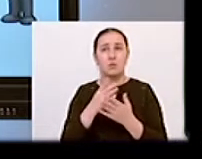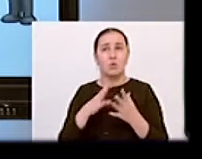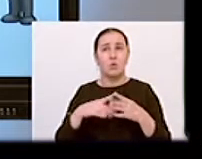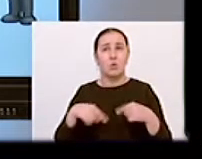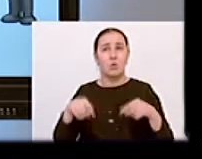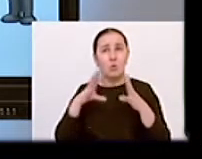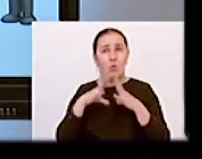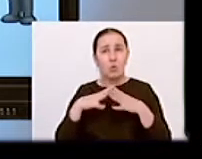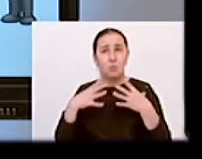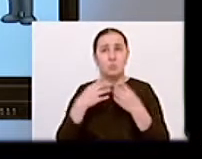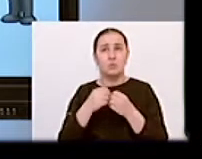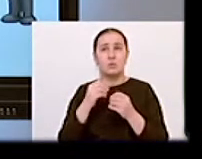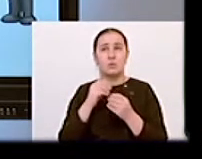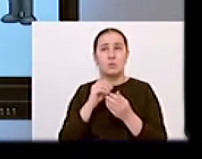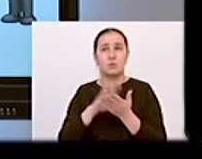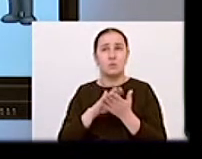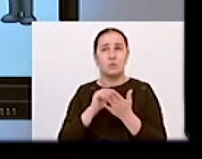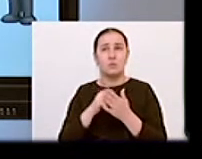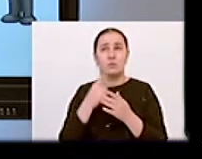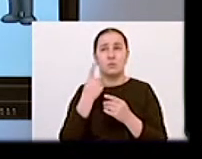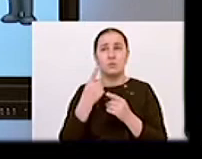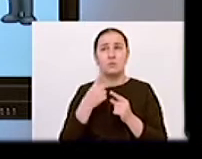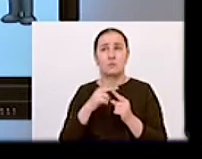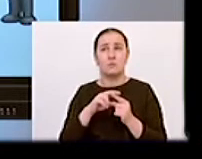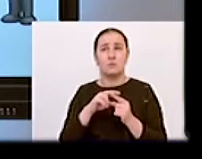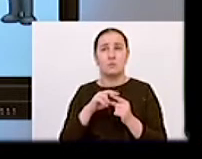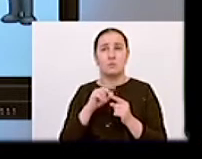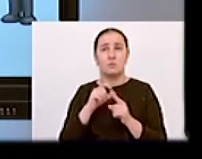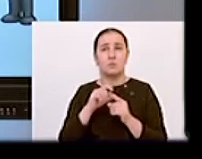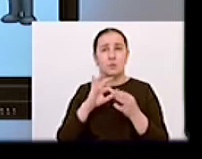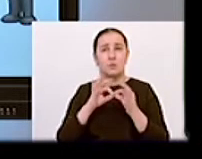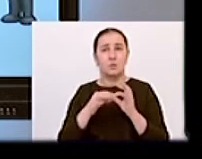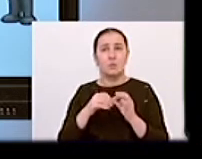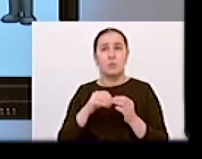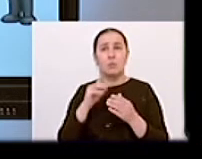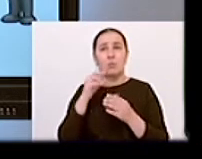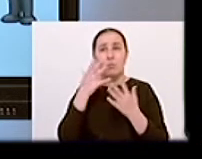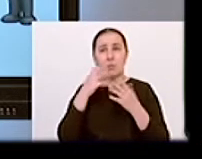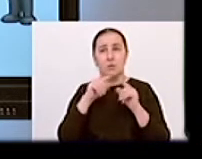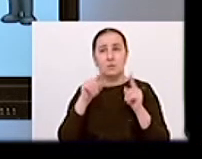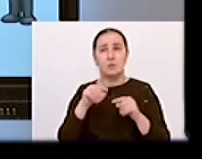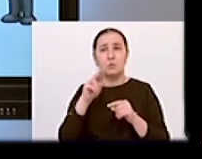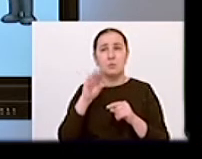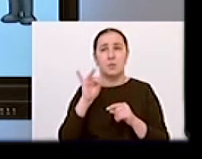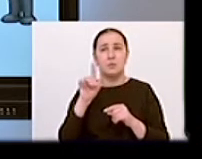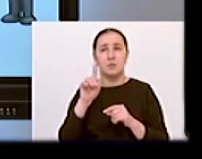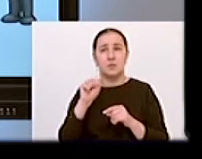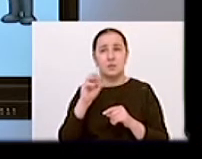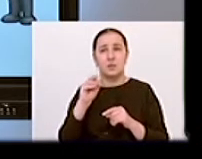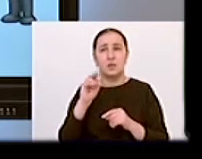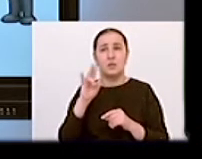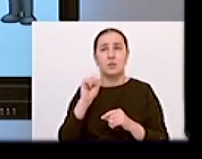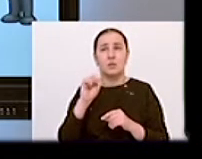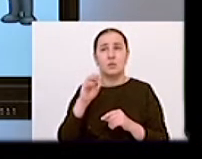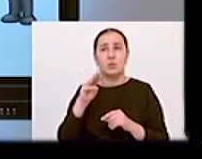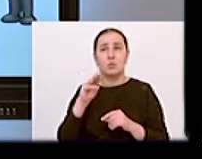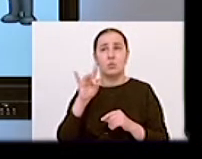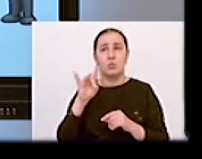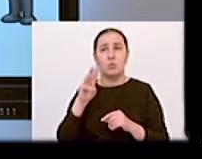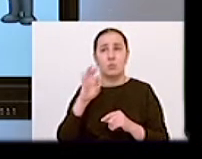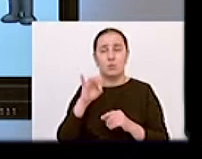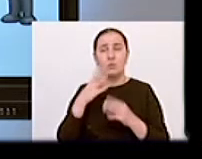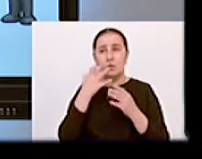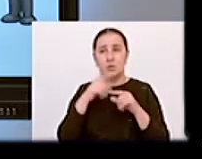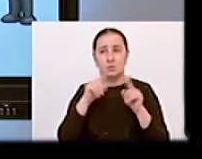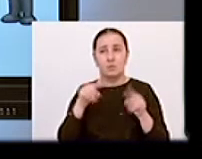общим названием для всех однородных членов предложения. Ну вот посмотрите, портрет, пейзаж, натюрморт – это